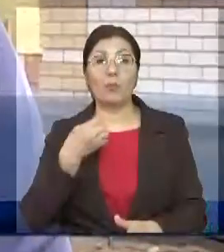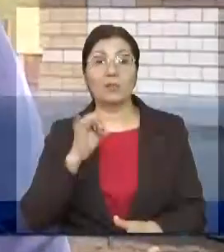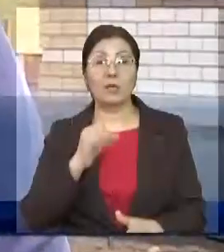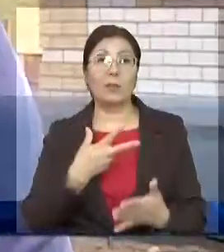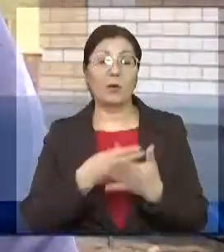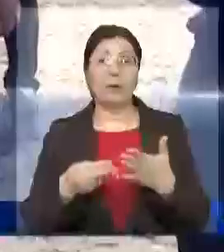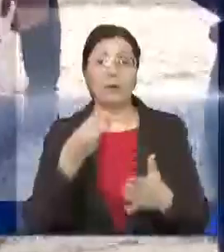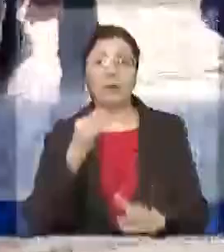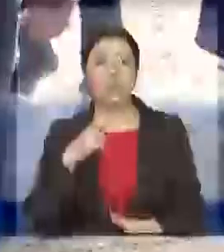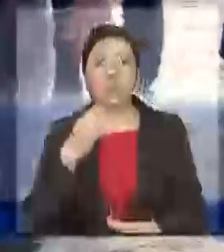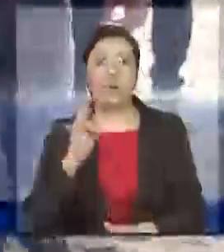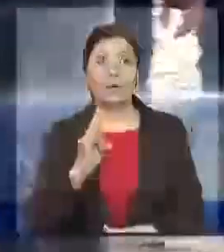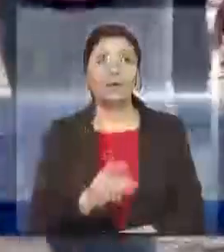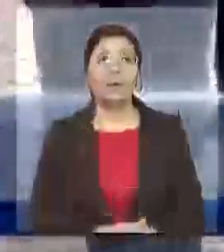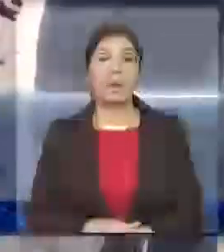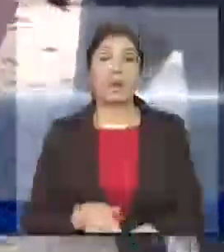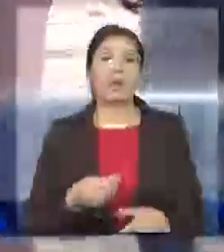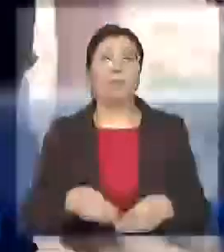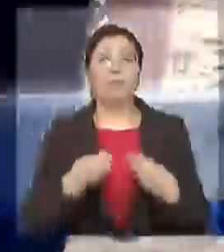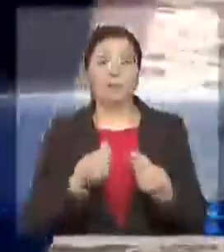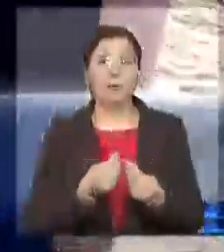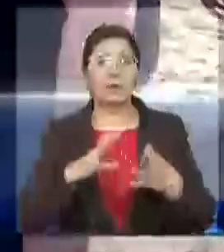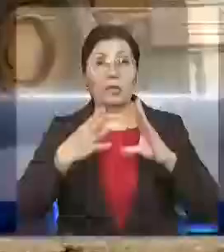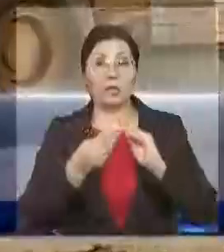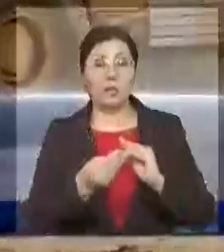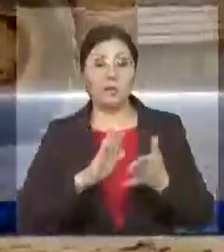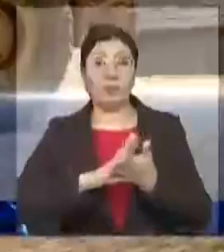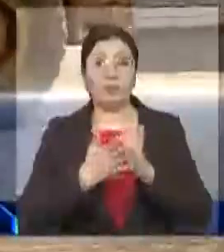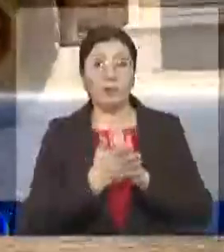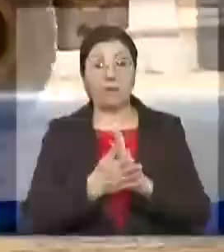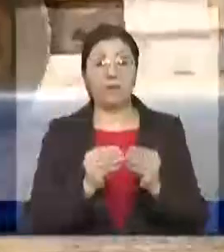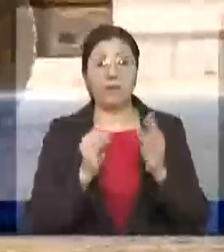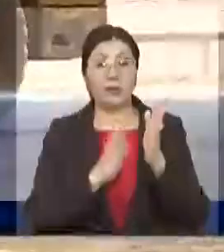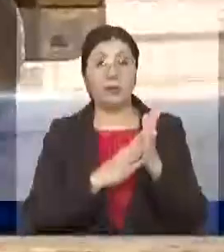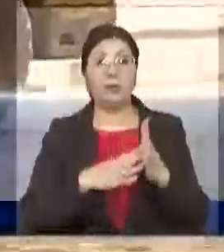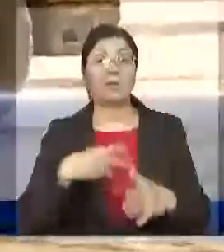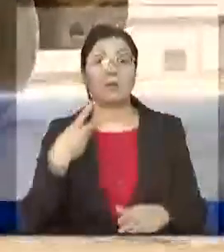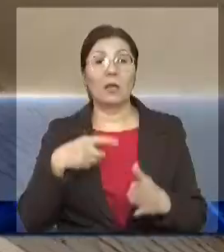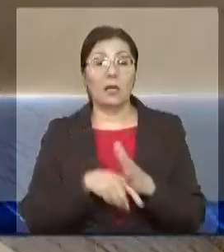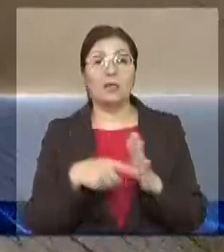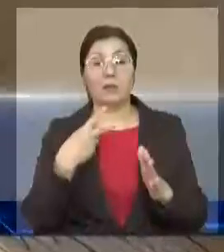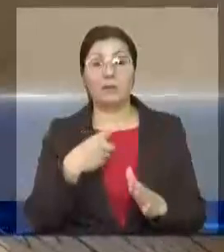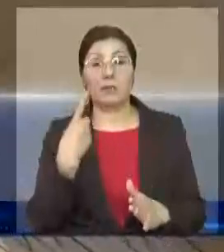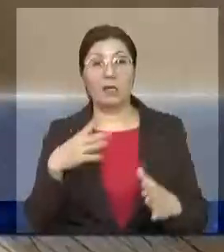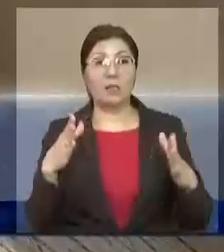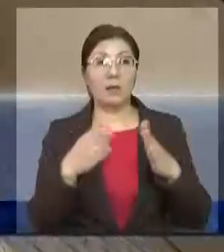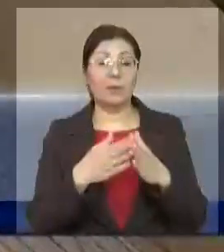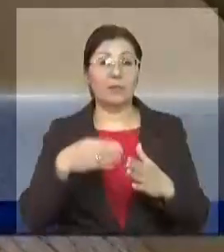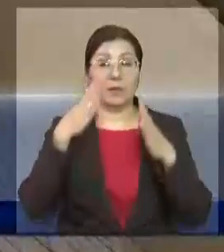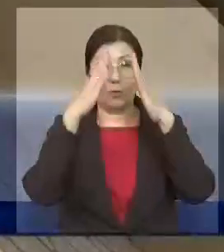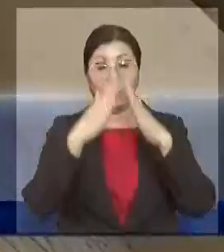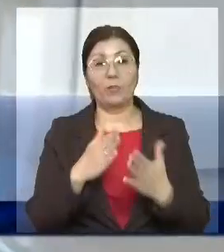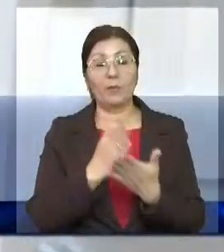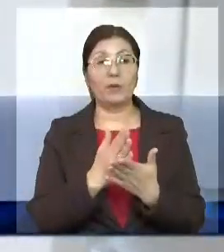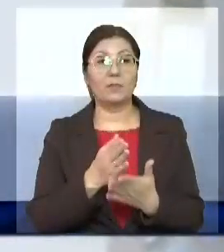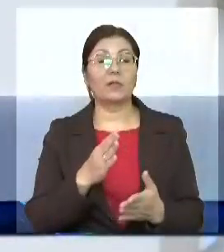покупали в Шубаркудуке. Главе правительства было доложено о текущей ситуации. Так, 19 из 21 новостройки уже покрыты кровлей. В